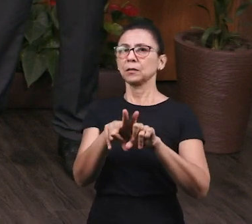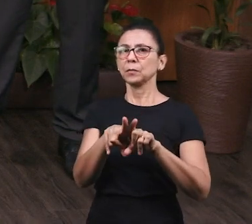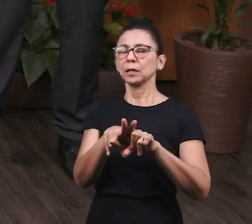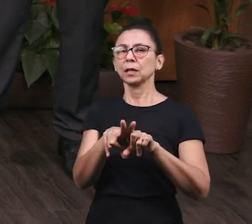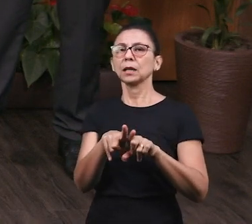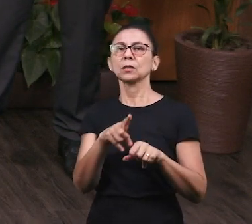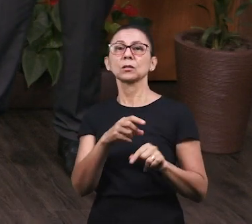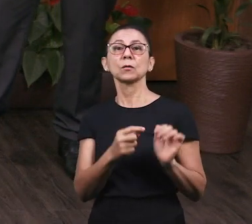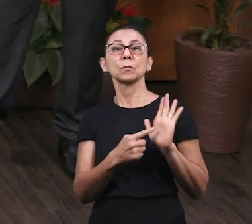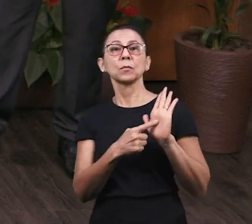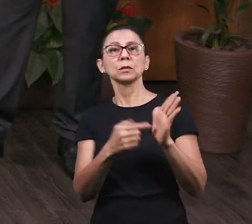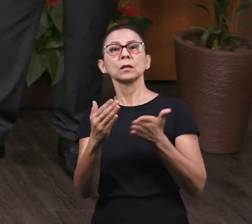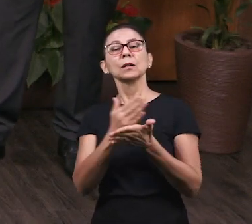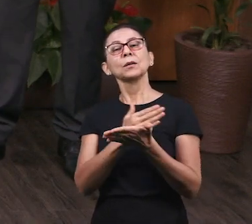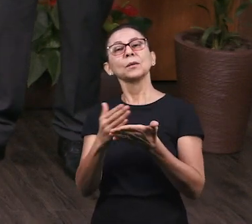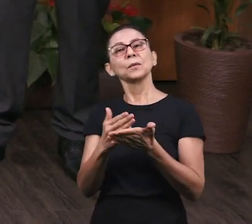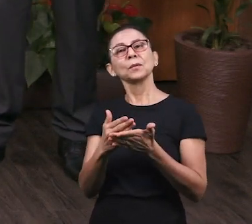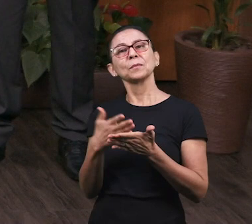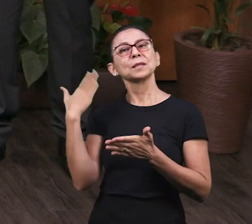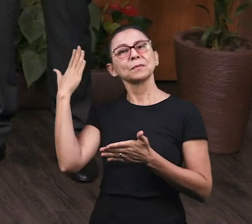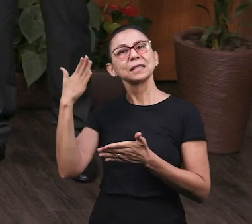que nous avons reçus